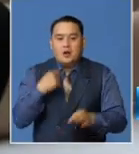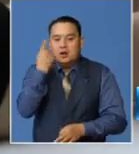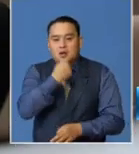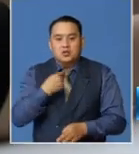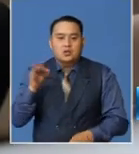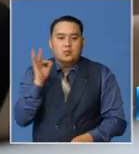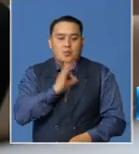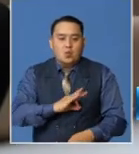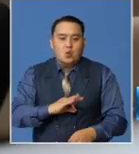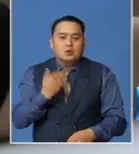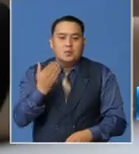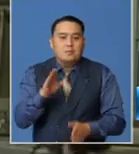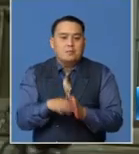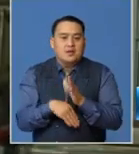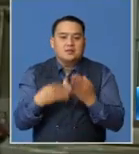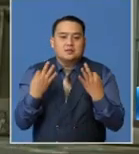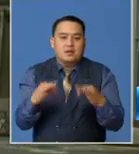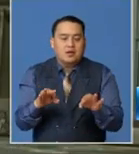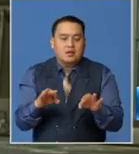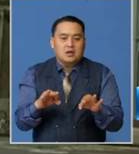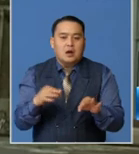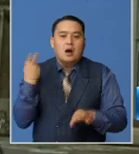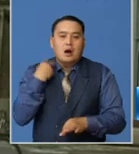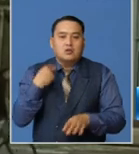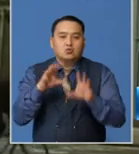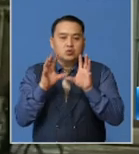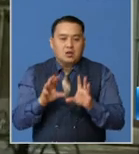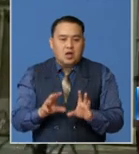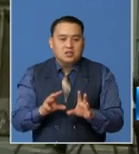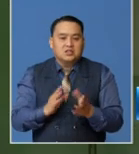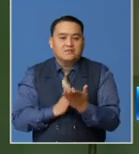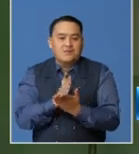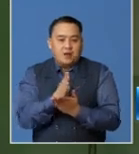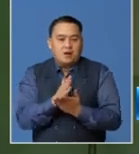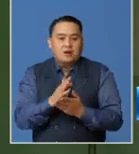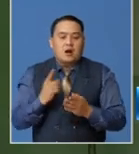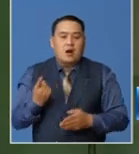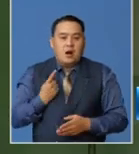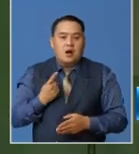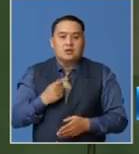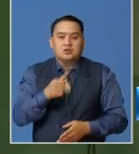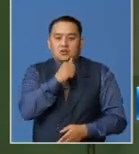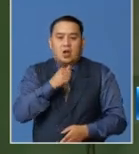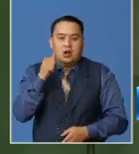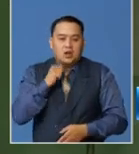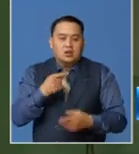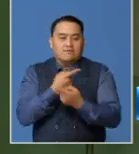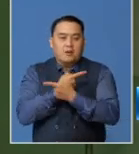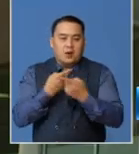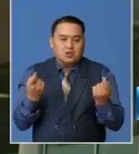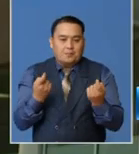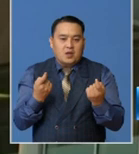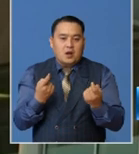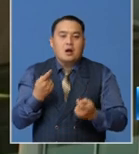данных пользователей без их согласия чем нарушил британское законодательство сфере охраны конфиденциальной информации ранее газета